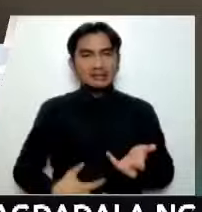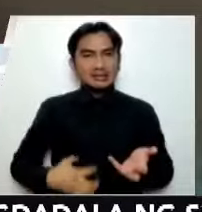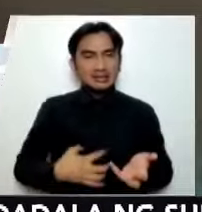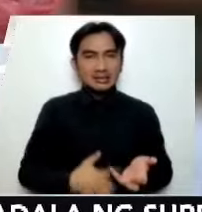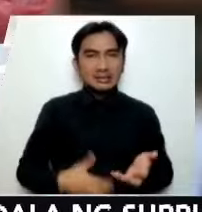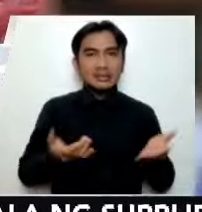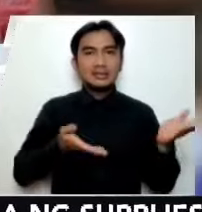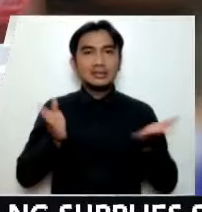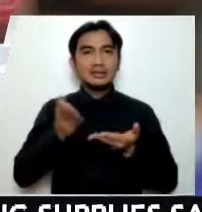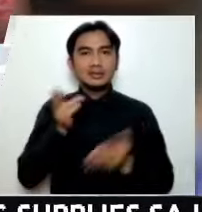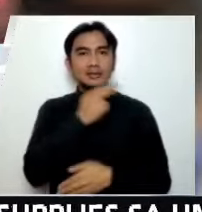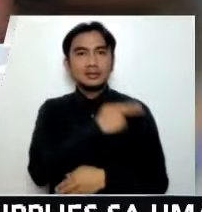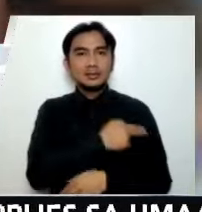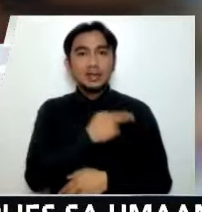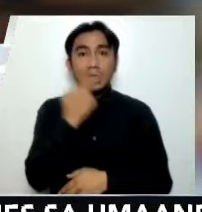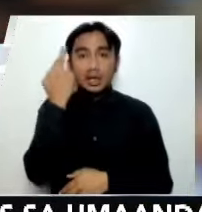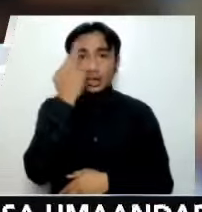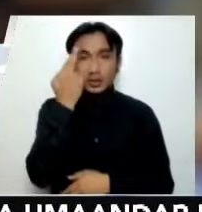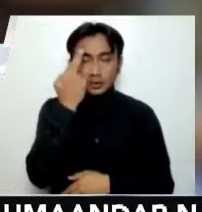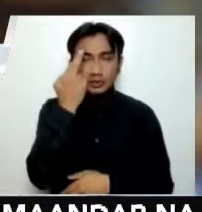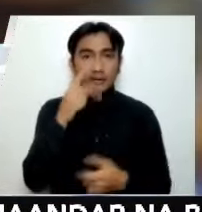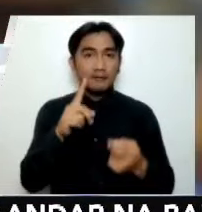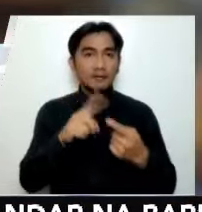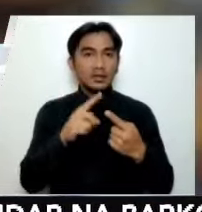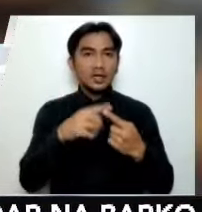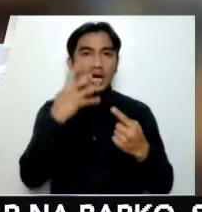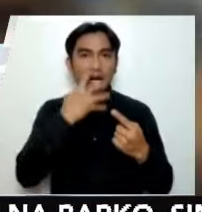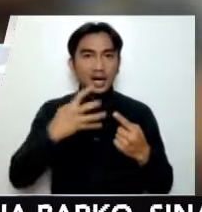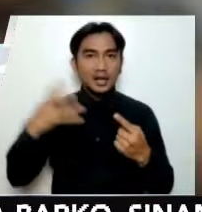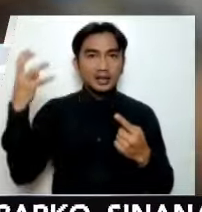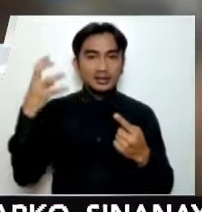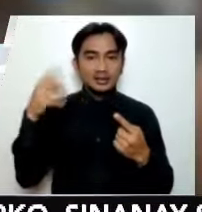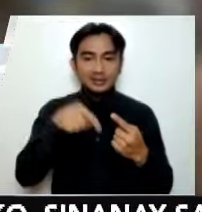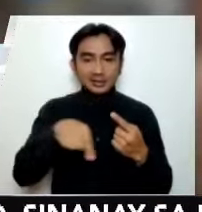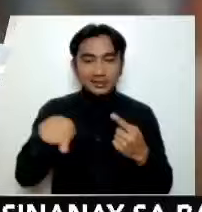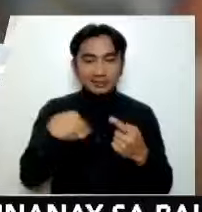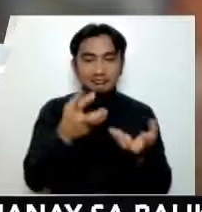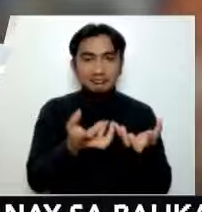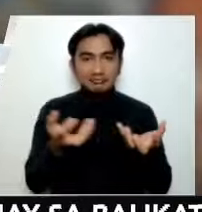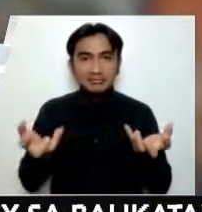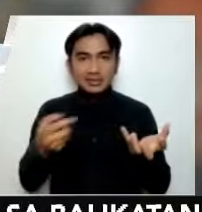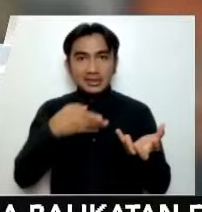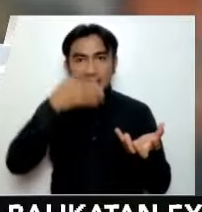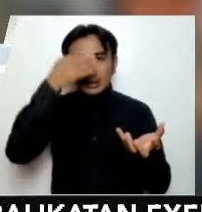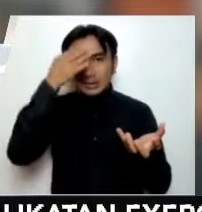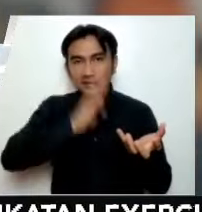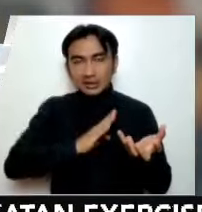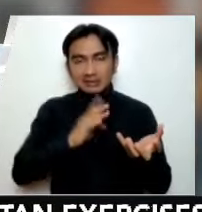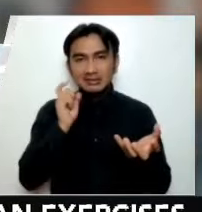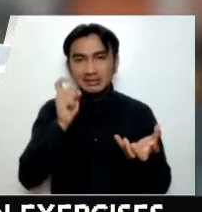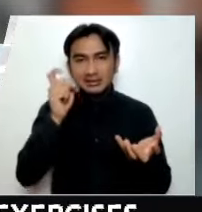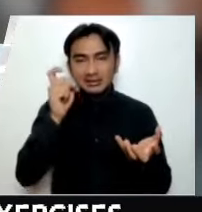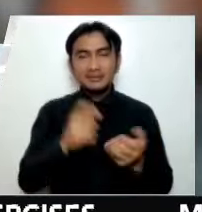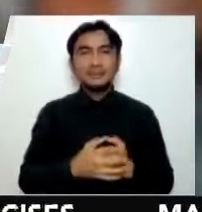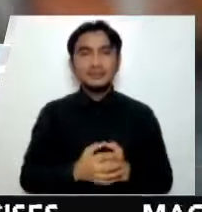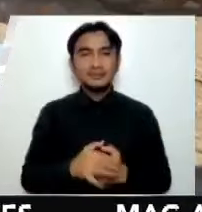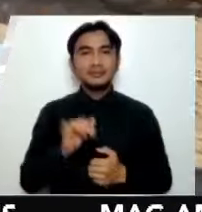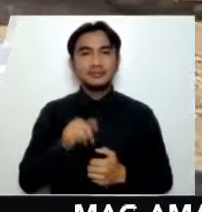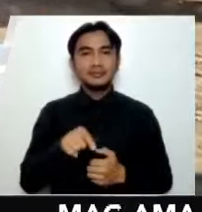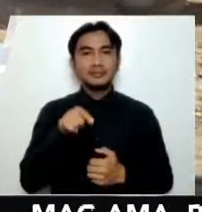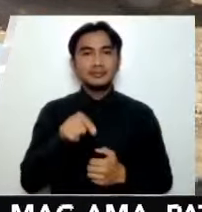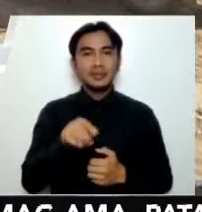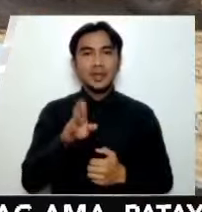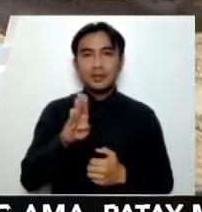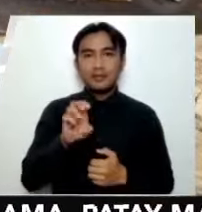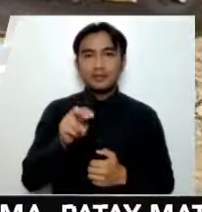posibleng dahil sa mainit na panahon agad na panis ang pagkain sa handaan kabilang ang tinatawag na beniton na may